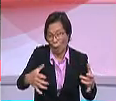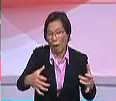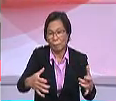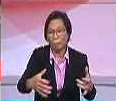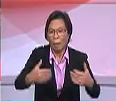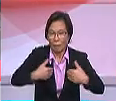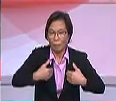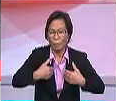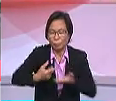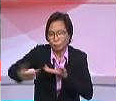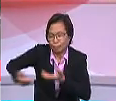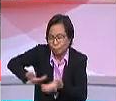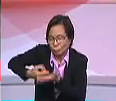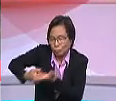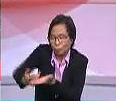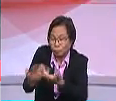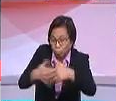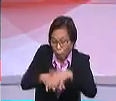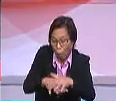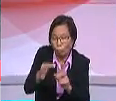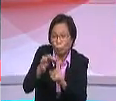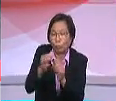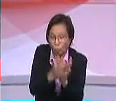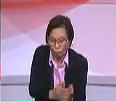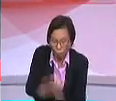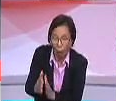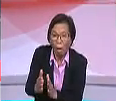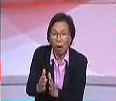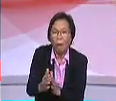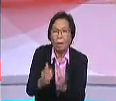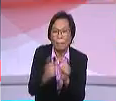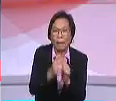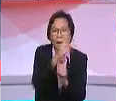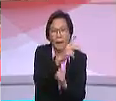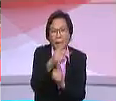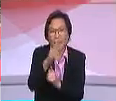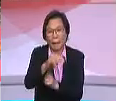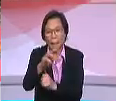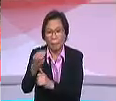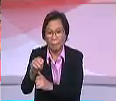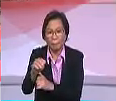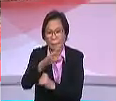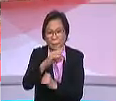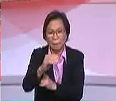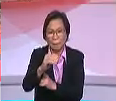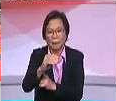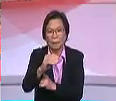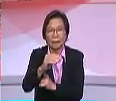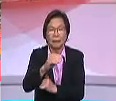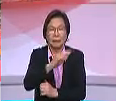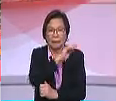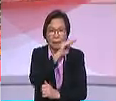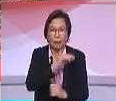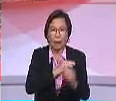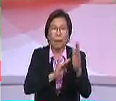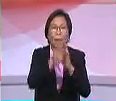selepas mengadakan perbincangan kolaborasi strategik bersama Kementerian Komunikasi dan Multimedia serta Kementerian Pembangunan